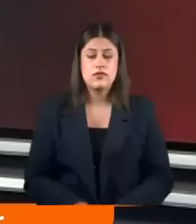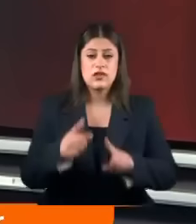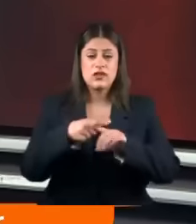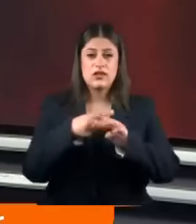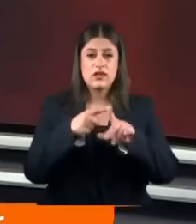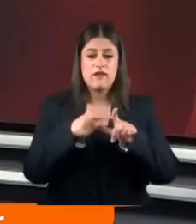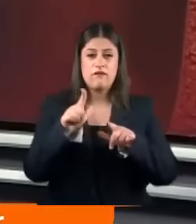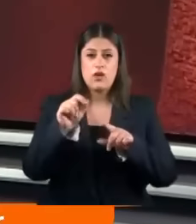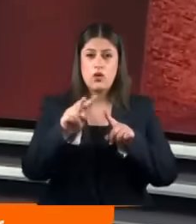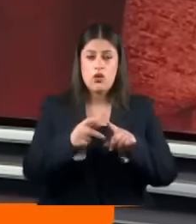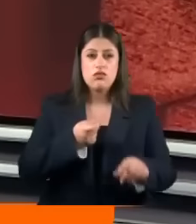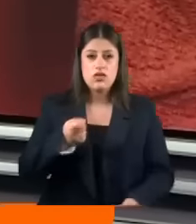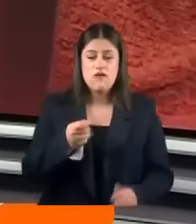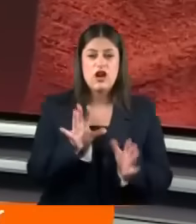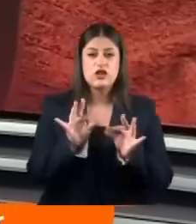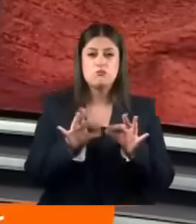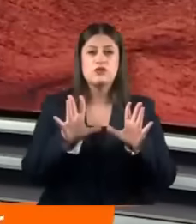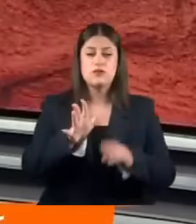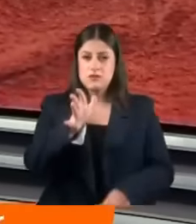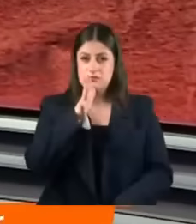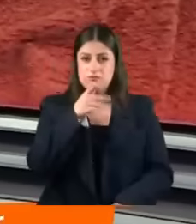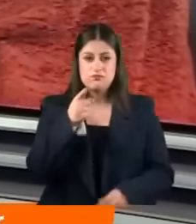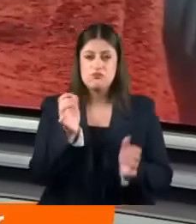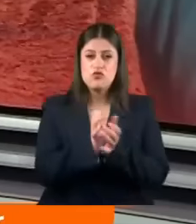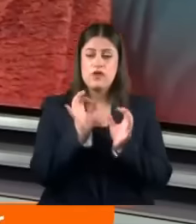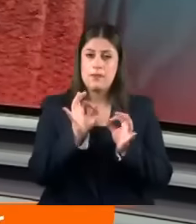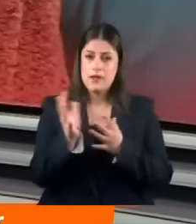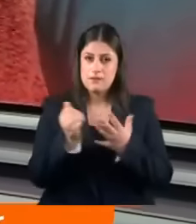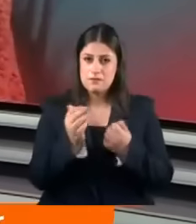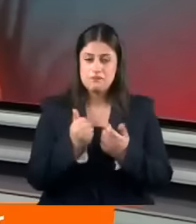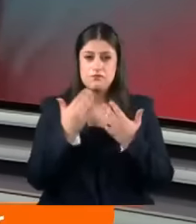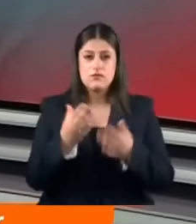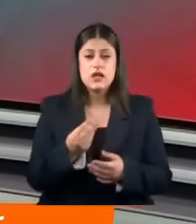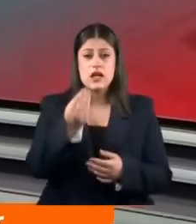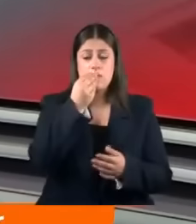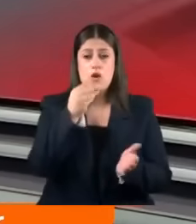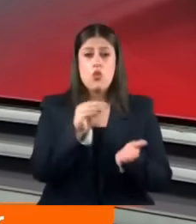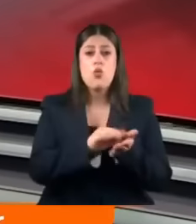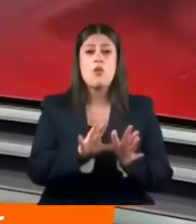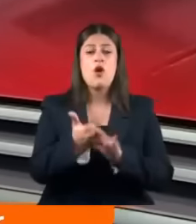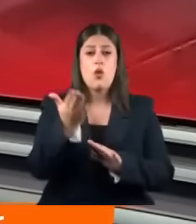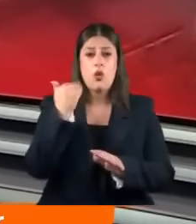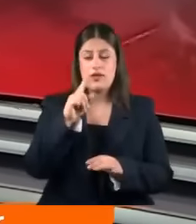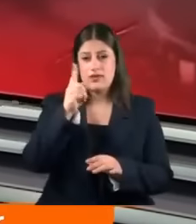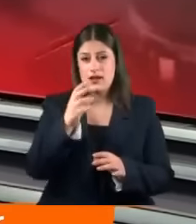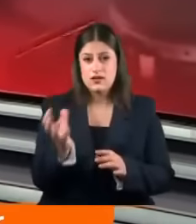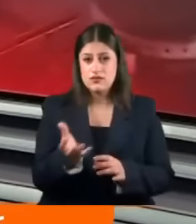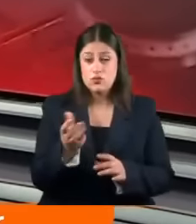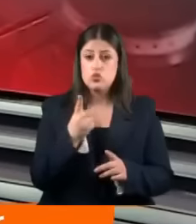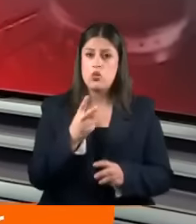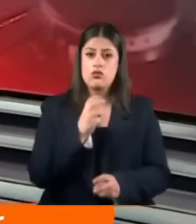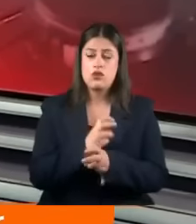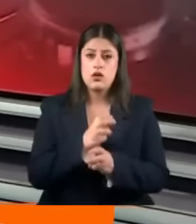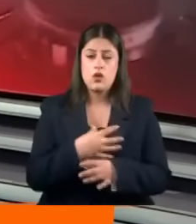Teflon tava yapışmaz özelliği sayesinde mutfaklarda tercih sebebi tabii. Yiyeceği koymadan ısıtmaksa tek başına çok tehlikeli.